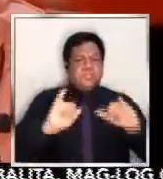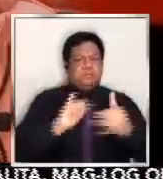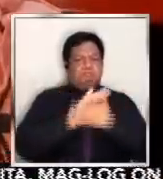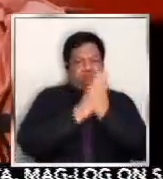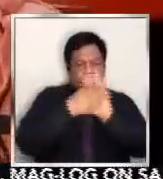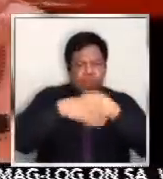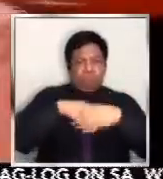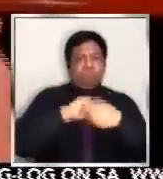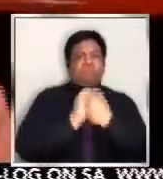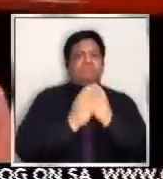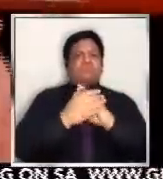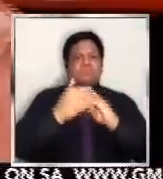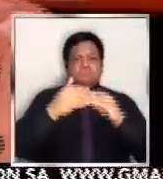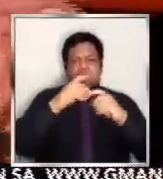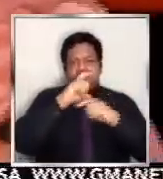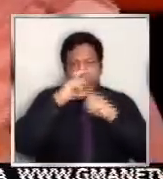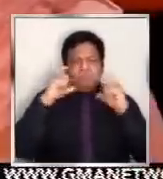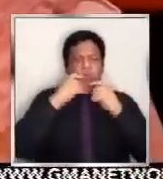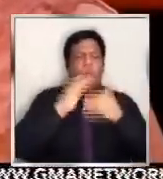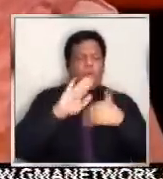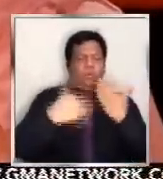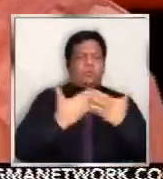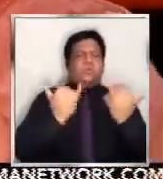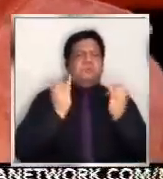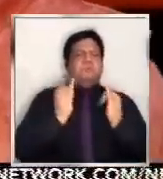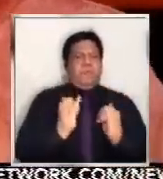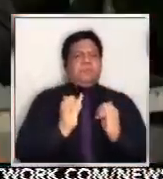ng protocols, ganun pa rin.